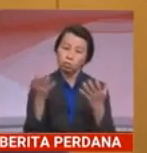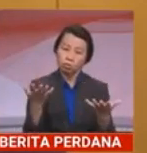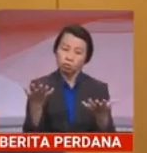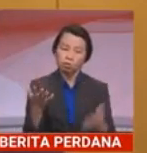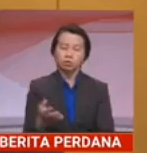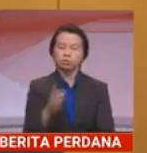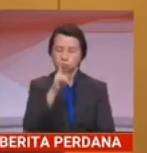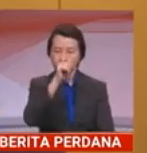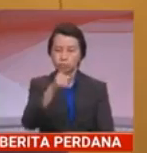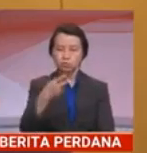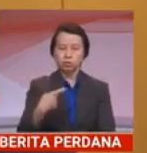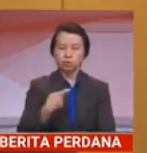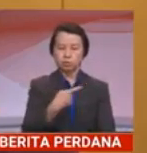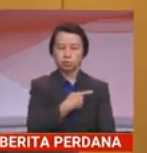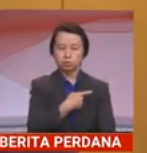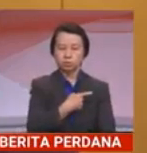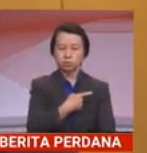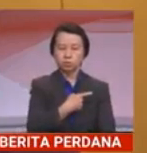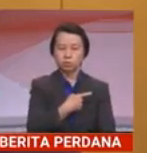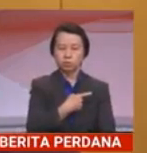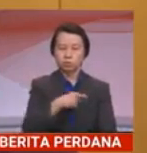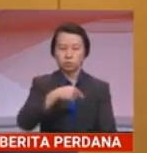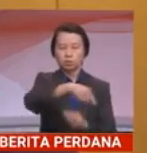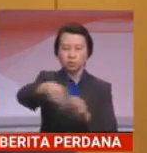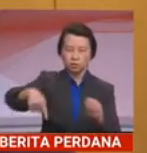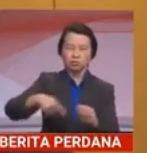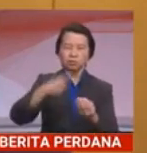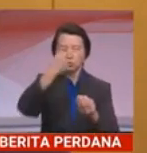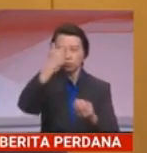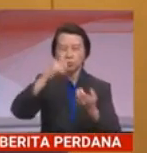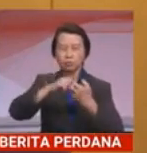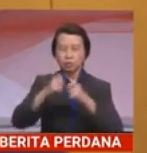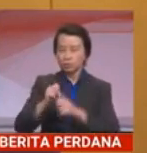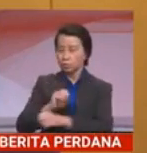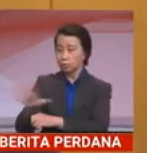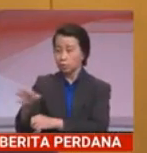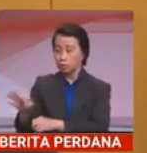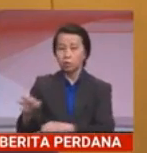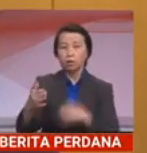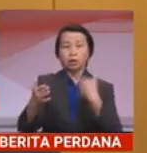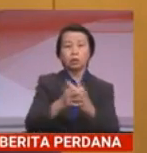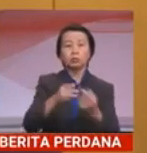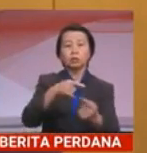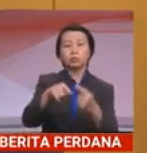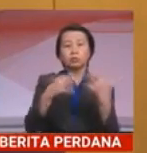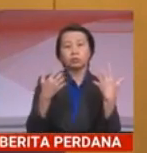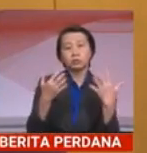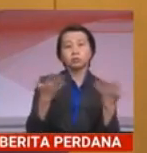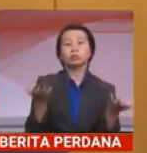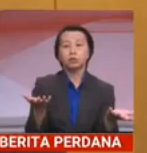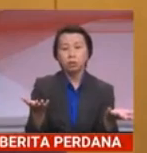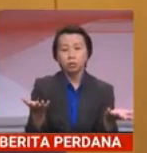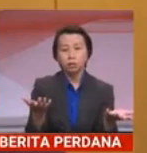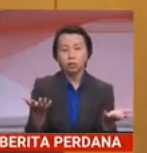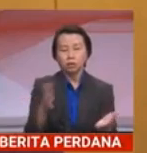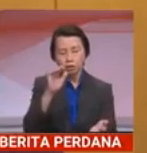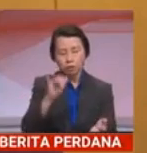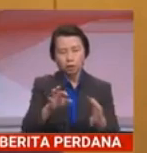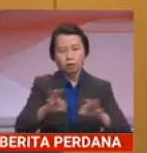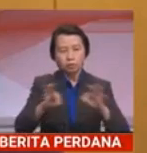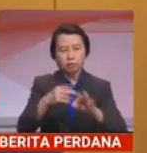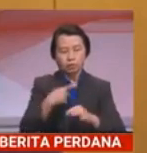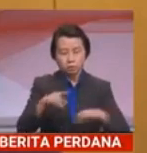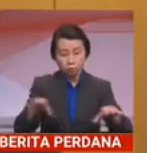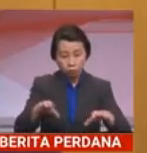kita di situasi pandemik, tapi kalau sampai bila kita nak tunggu? Asalkan benda yang kita